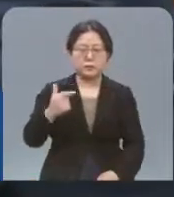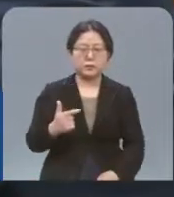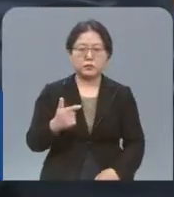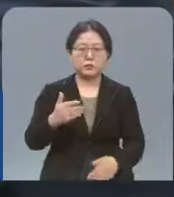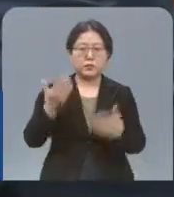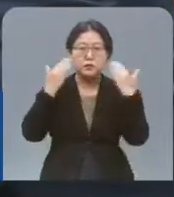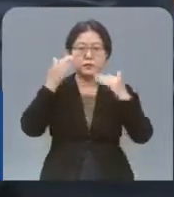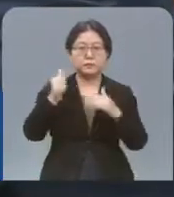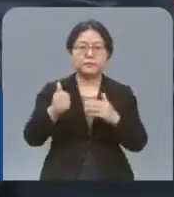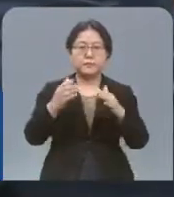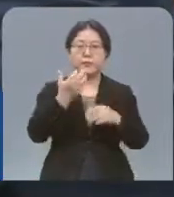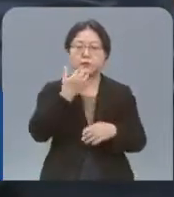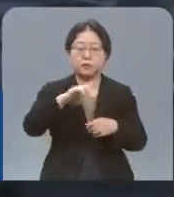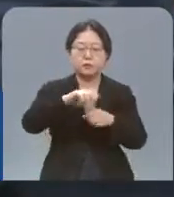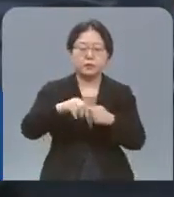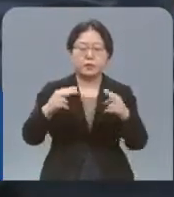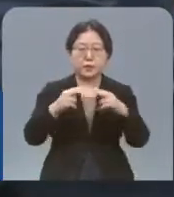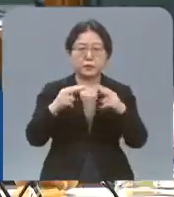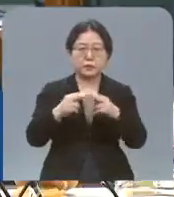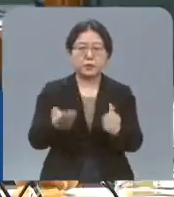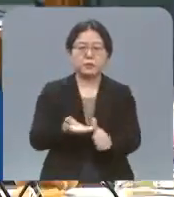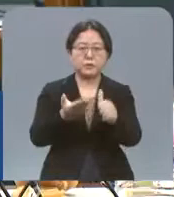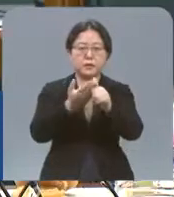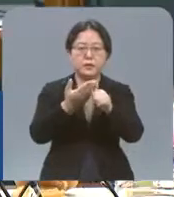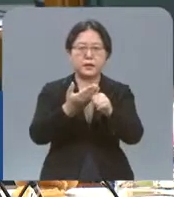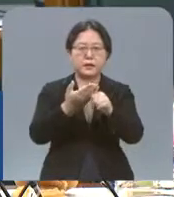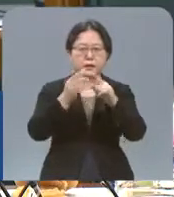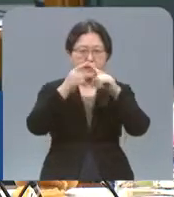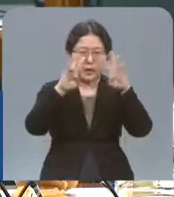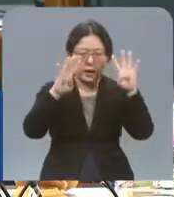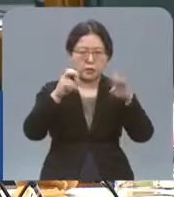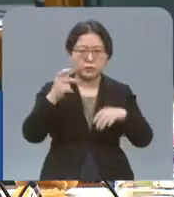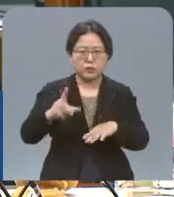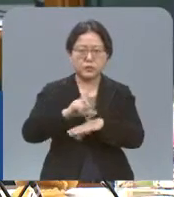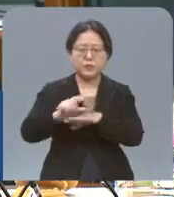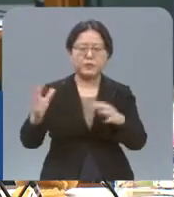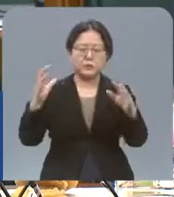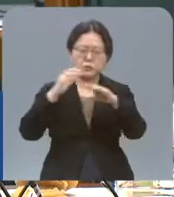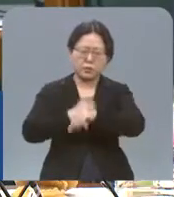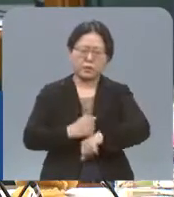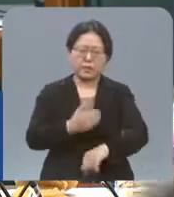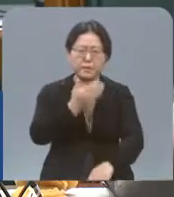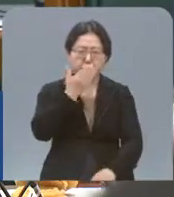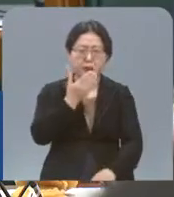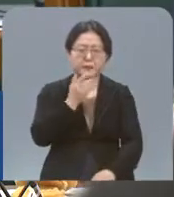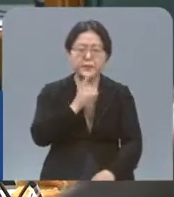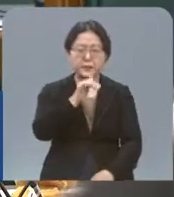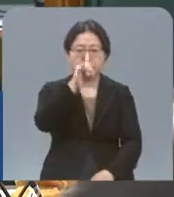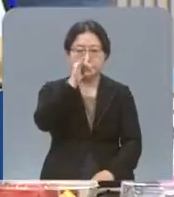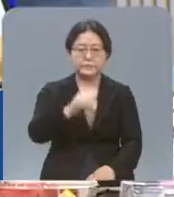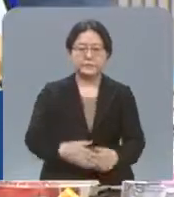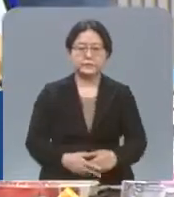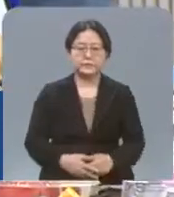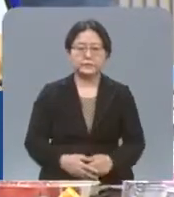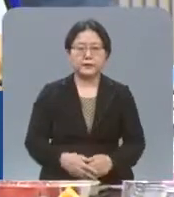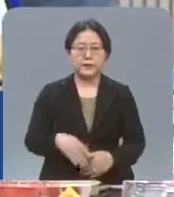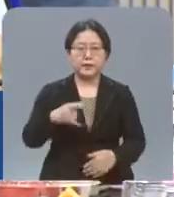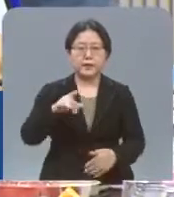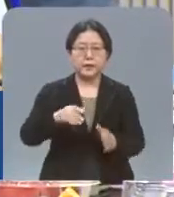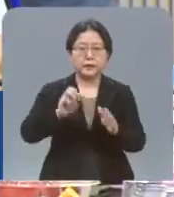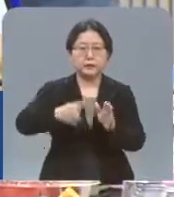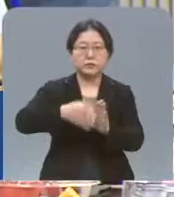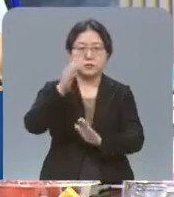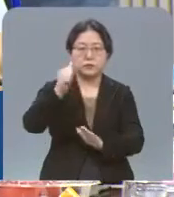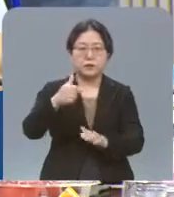총장은 수도권 중심의 반도체 육성은 대학을 넘어 지역 소멸로 이어질 것이라고 강조했습니다. 강기정